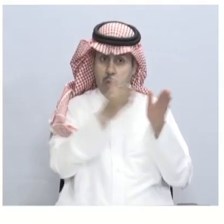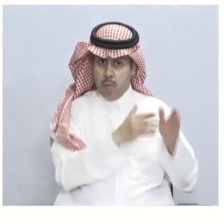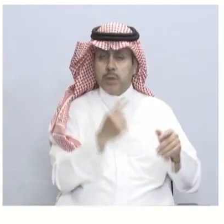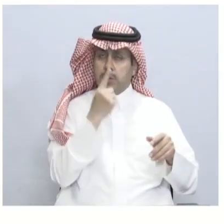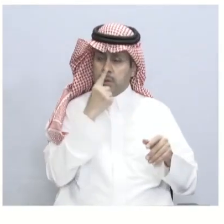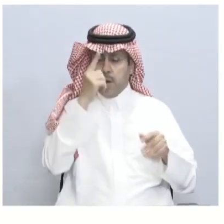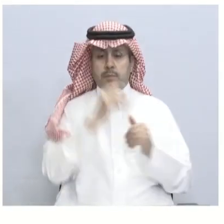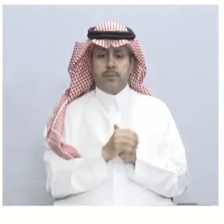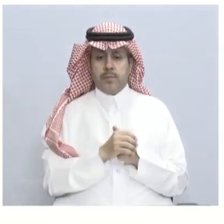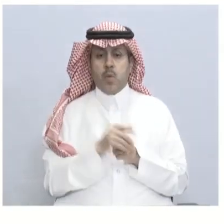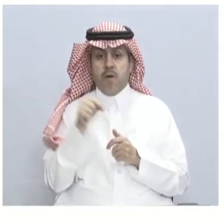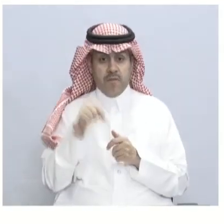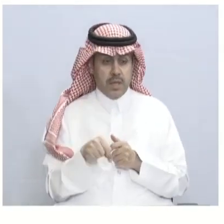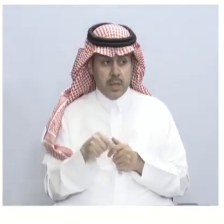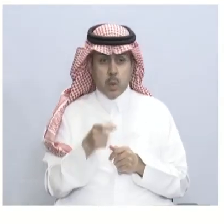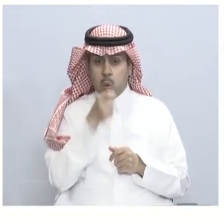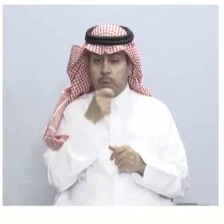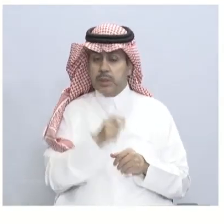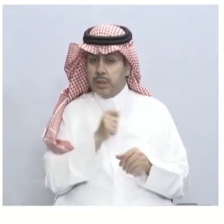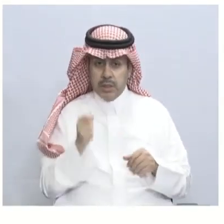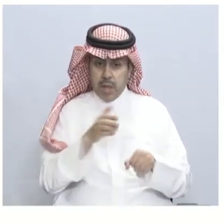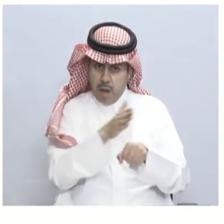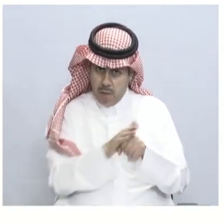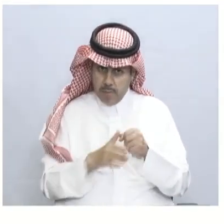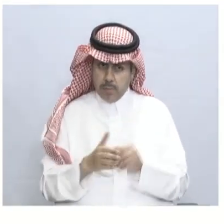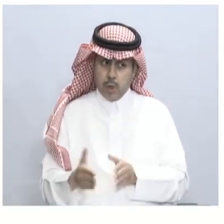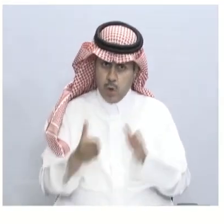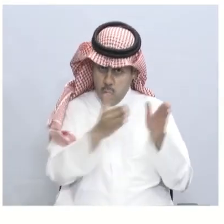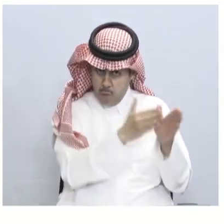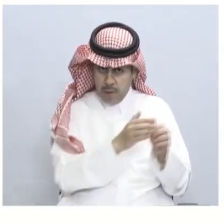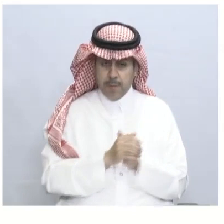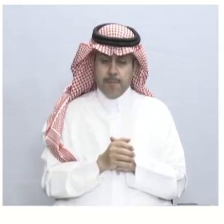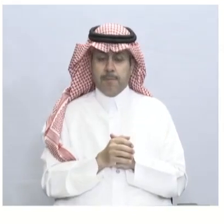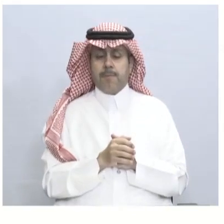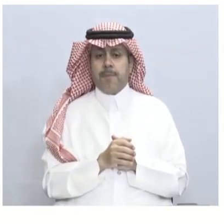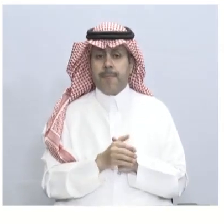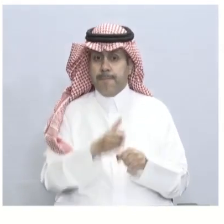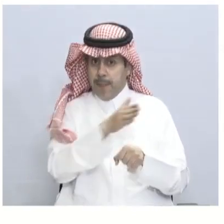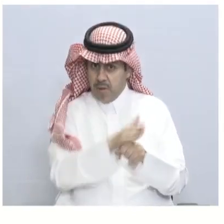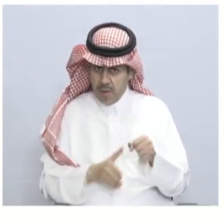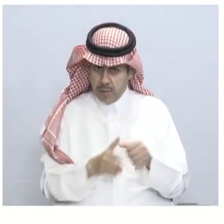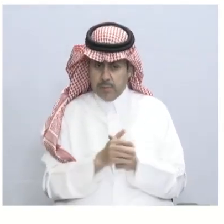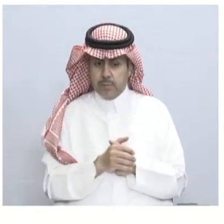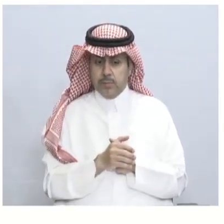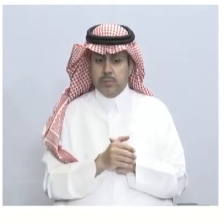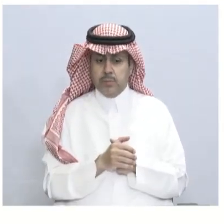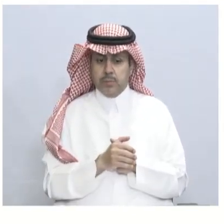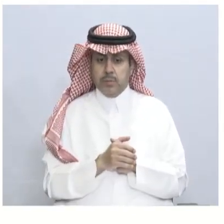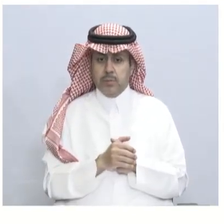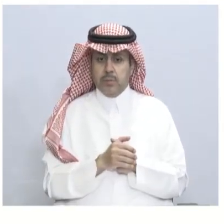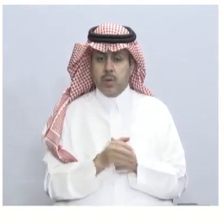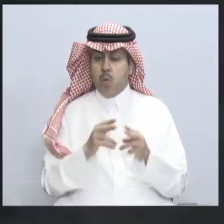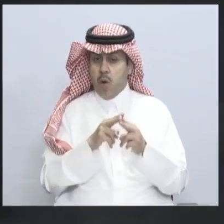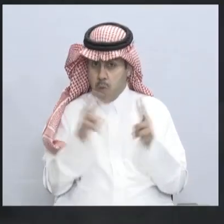الاضحى ماذا يرغبهم احسنتم ويحثهم في ذبح الاضحيه